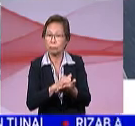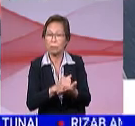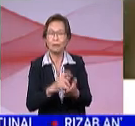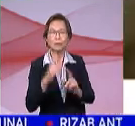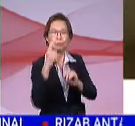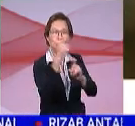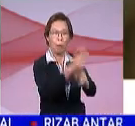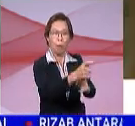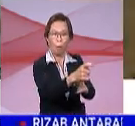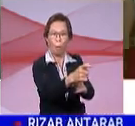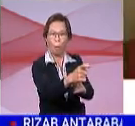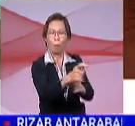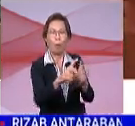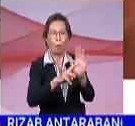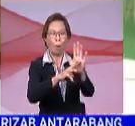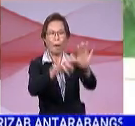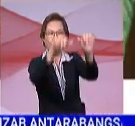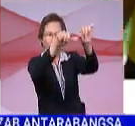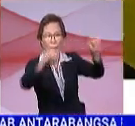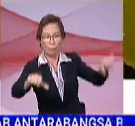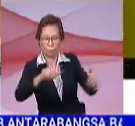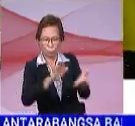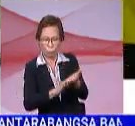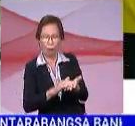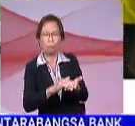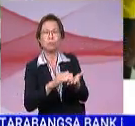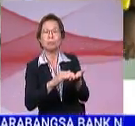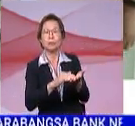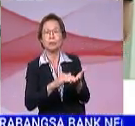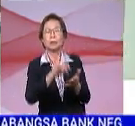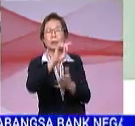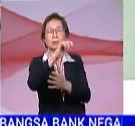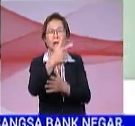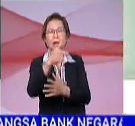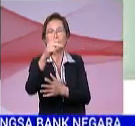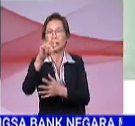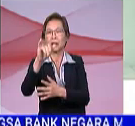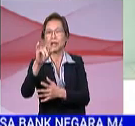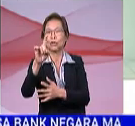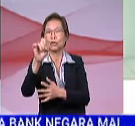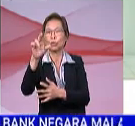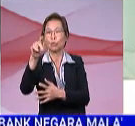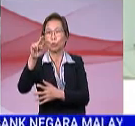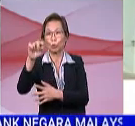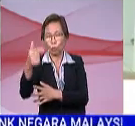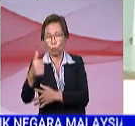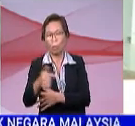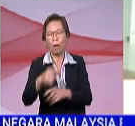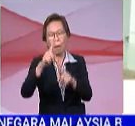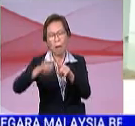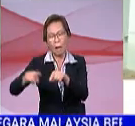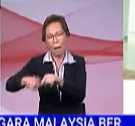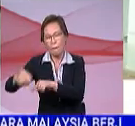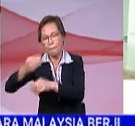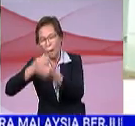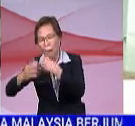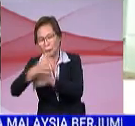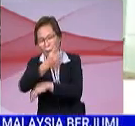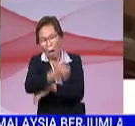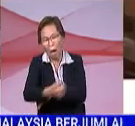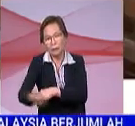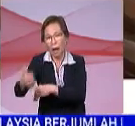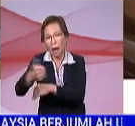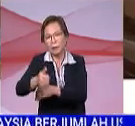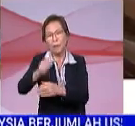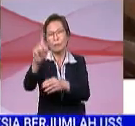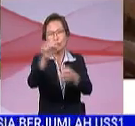penyerahan sumbangan kepada wakil asrama sekolah terbabit di Tanjung Kidurung Bintulu. Pelbagai keperluan makanan selain alat